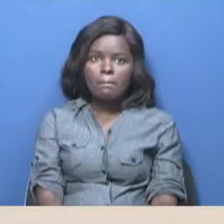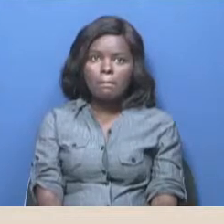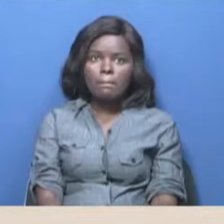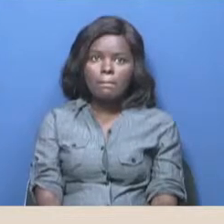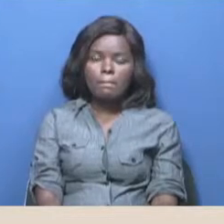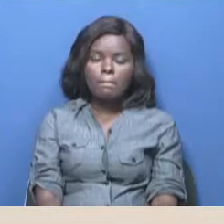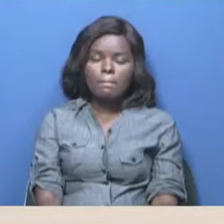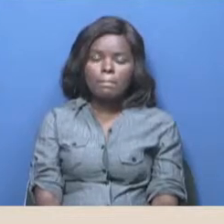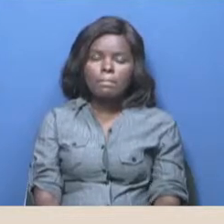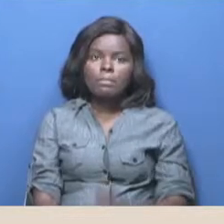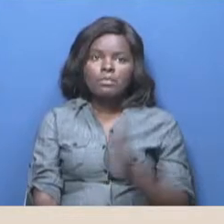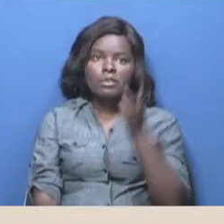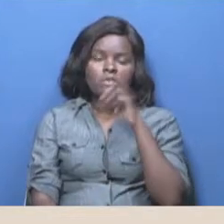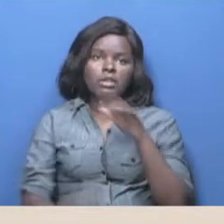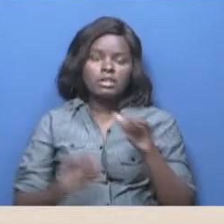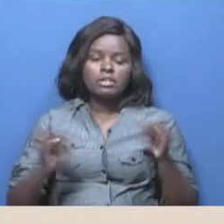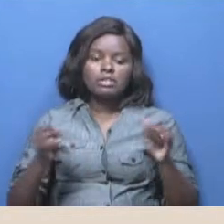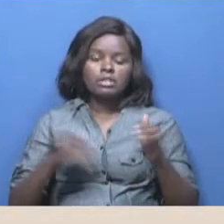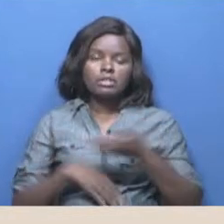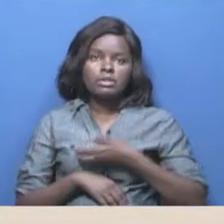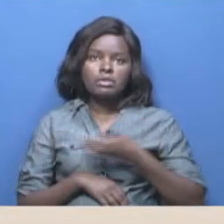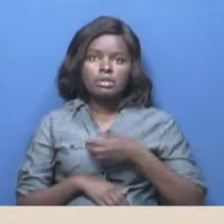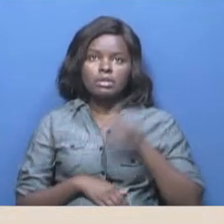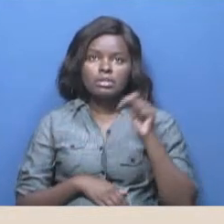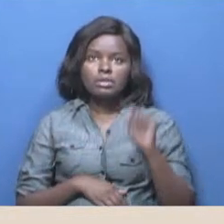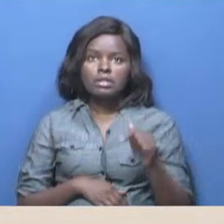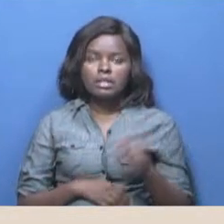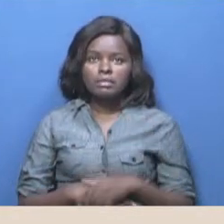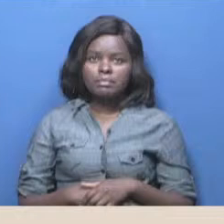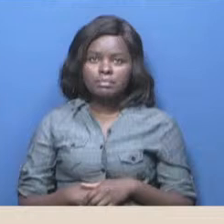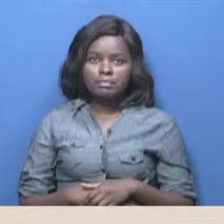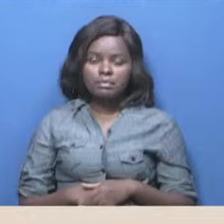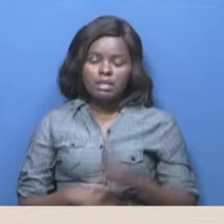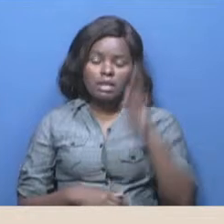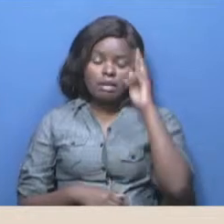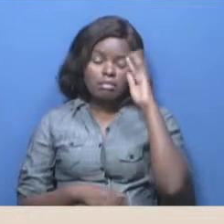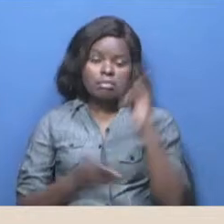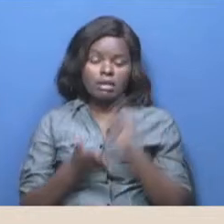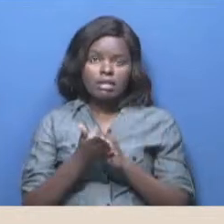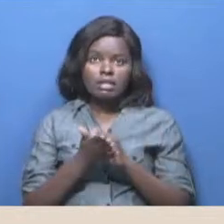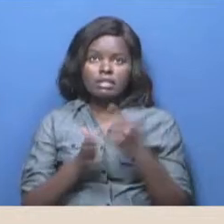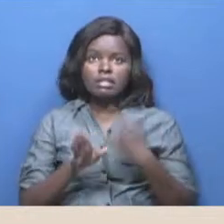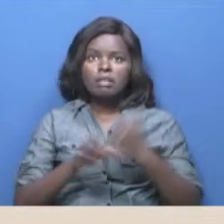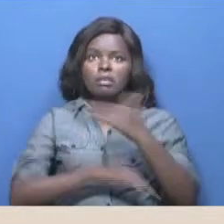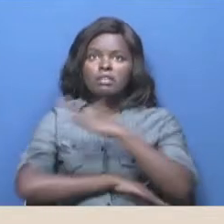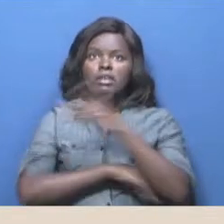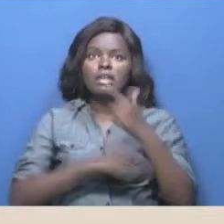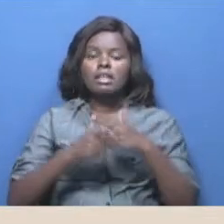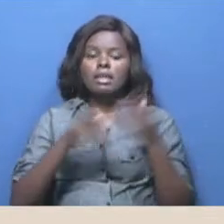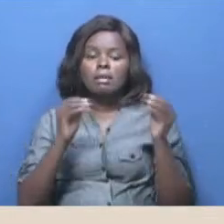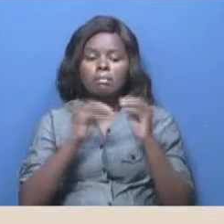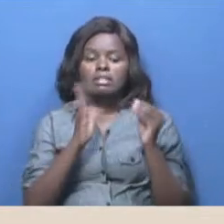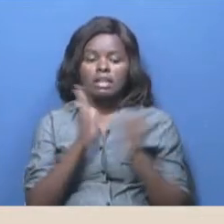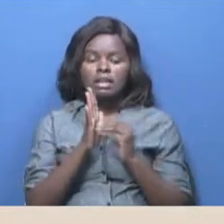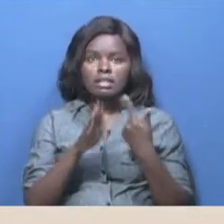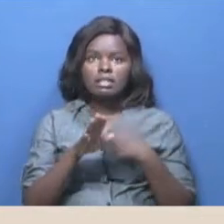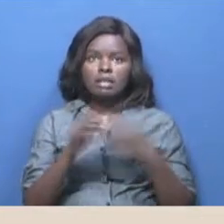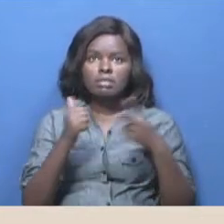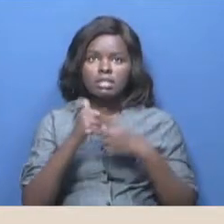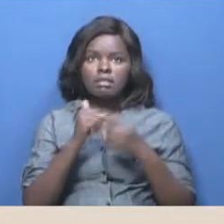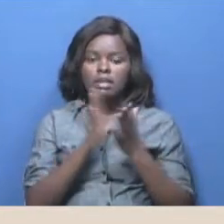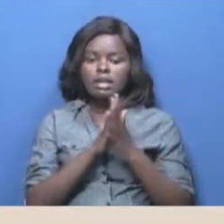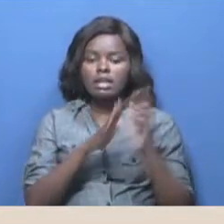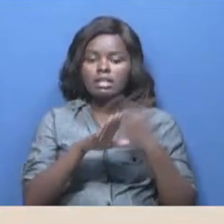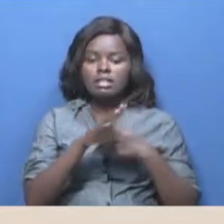wa Wambui tondũ hau nĩho tũgũkorwo tũgĩkinyia mohoro gĩtaũ mũthia, no ũkĩririkane mathaa ma hwaĩ-inĩ nĩ tũgũkorwo tũgĩcemania thaa 1 oro ũndũ ũmwe na thaa